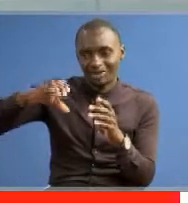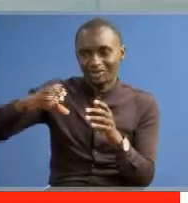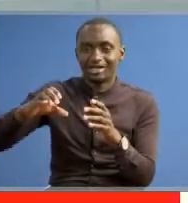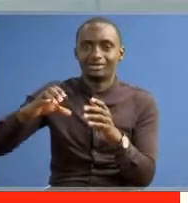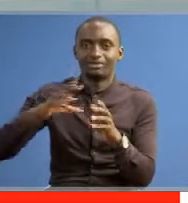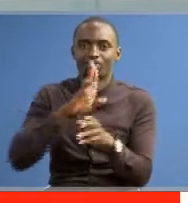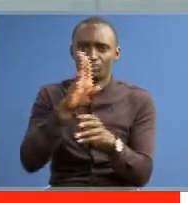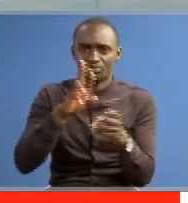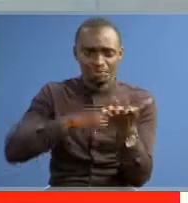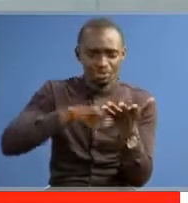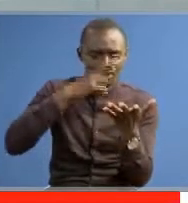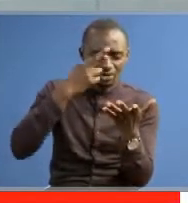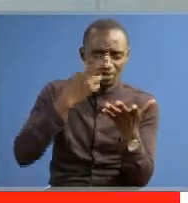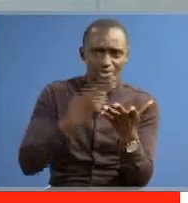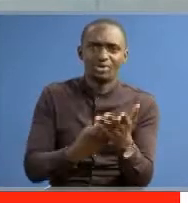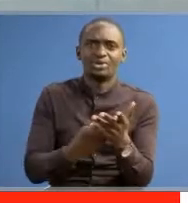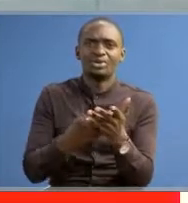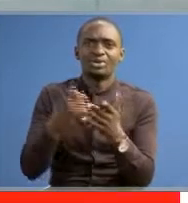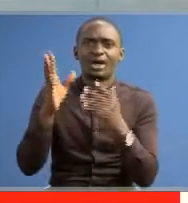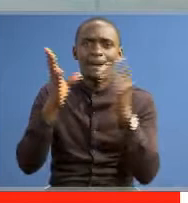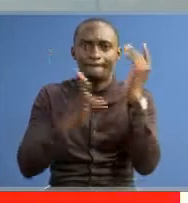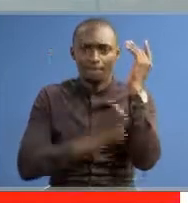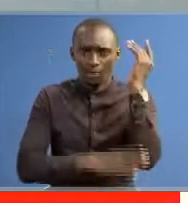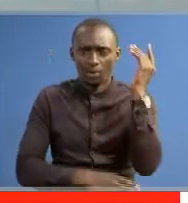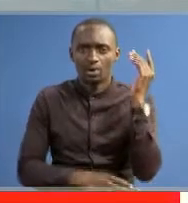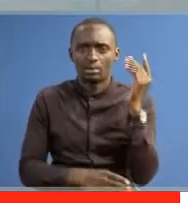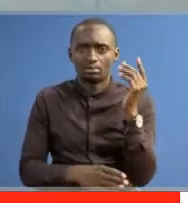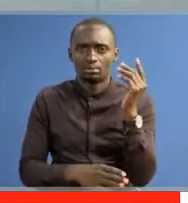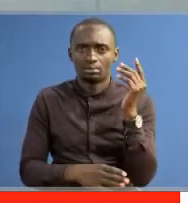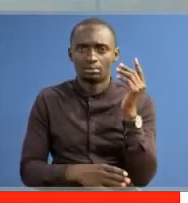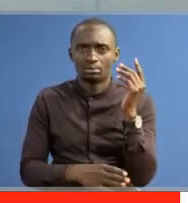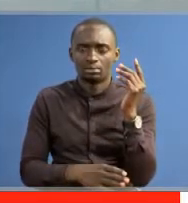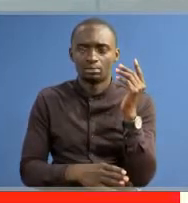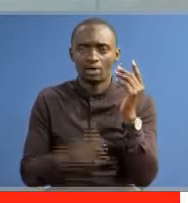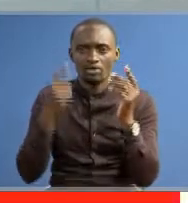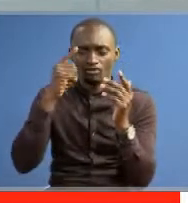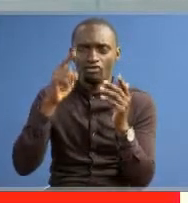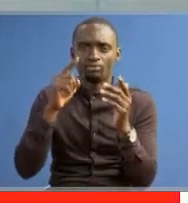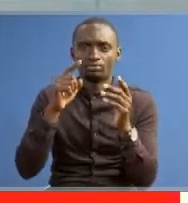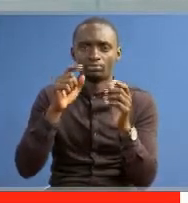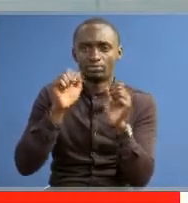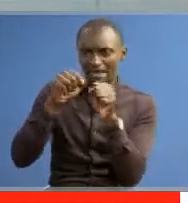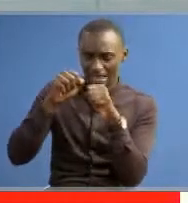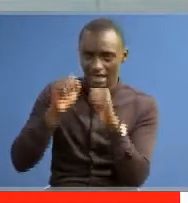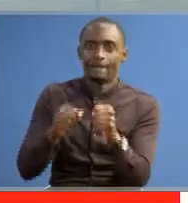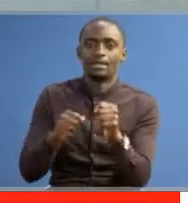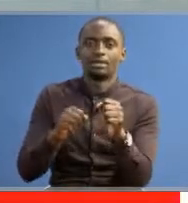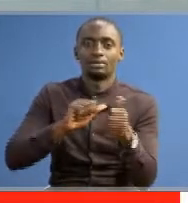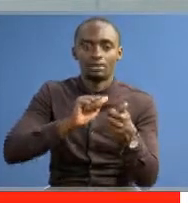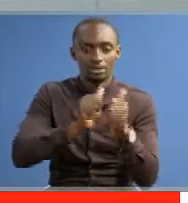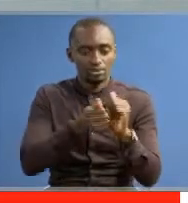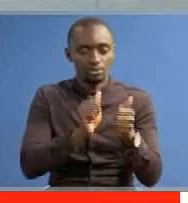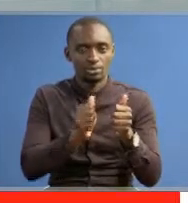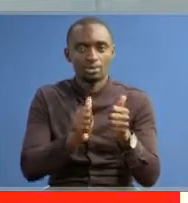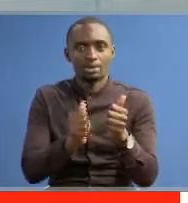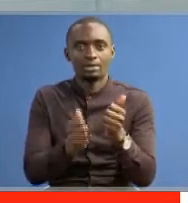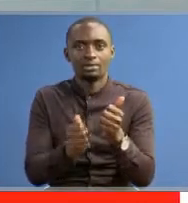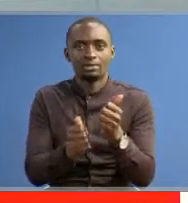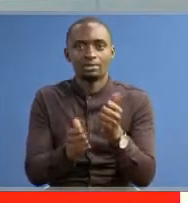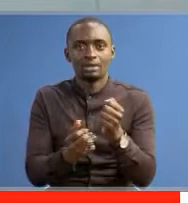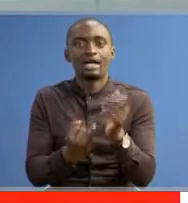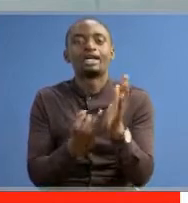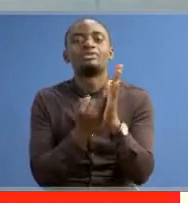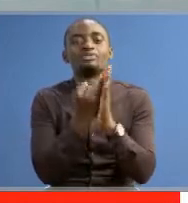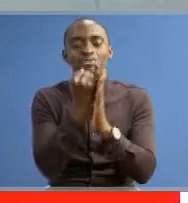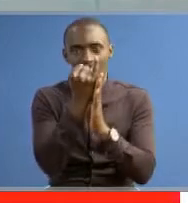rasilimali zilizopo kwa umakini kwa minajili ya kuhakikisha kuwa nyanja za mpira katika kaunti hiyo zimeboreshwa.